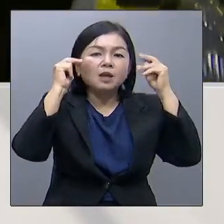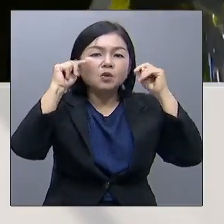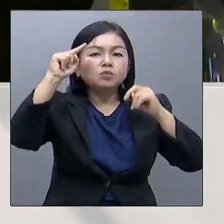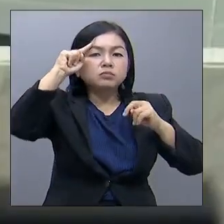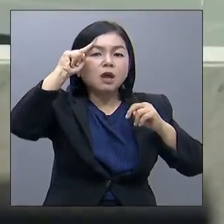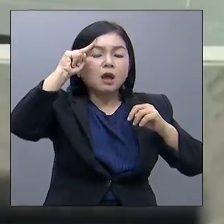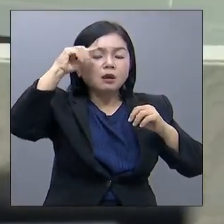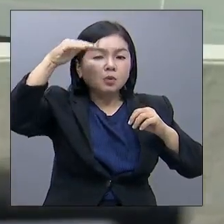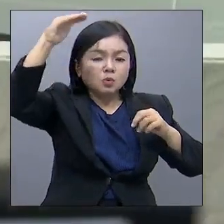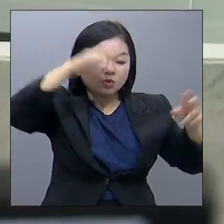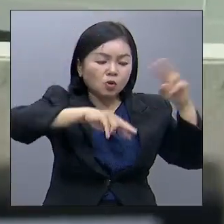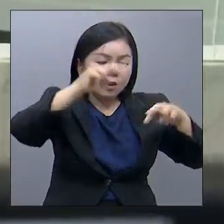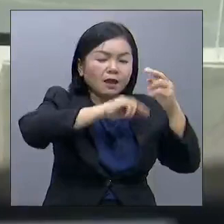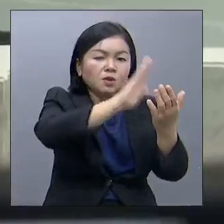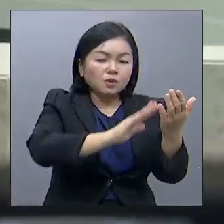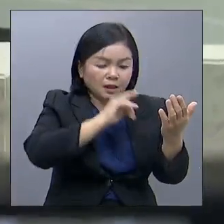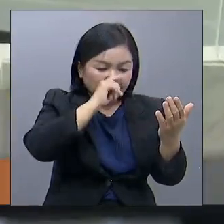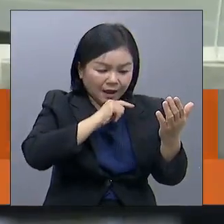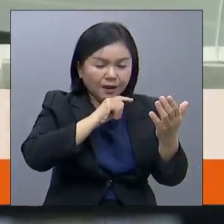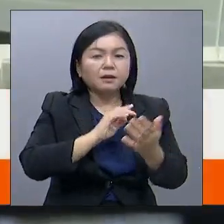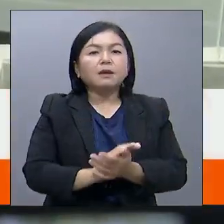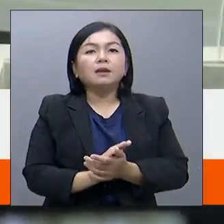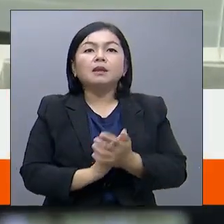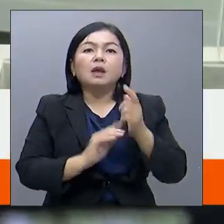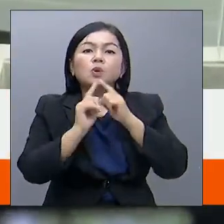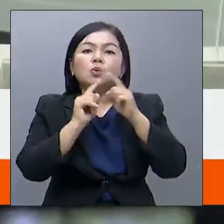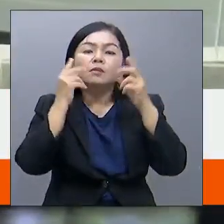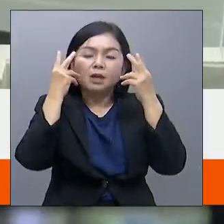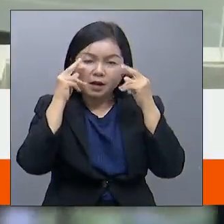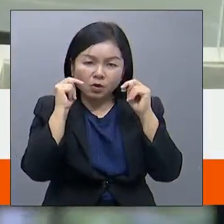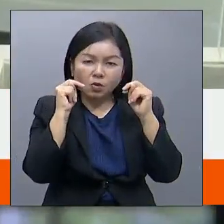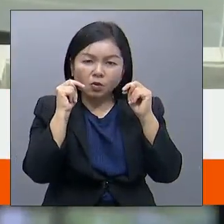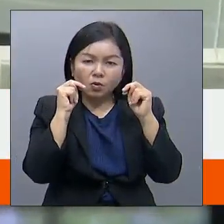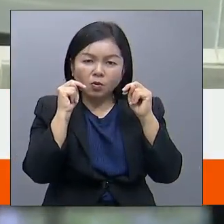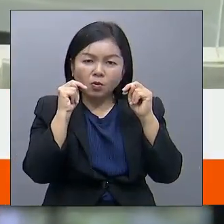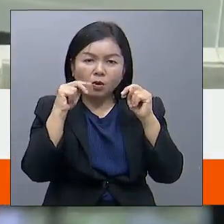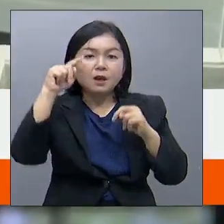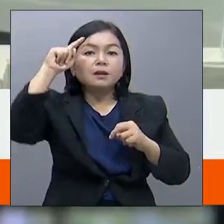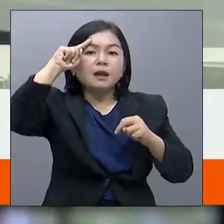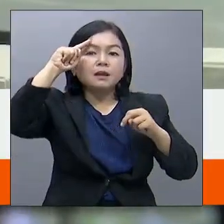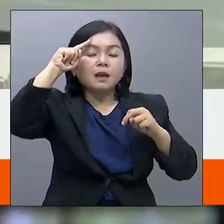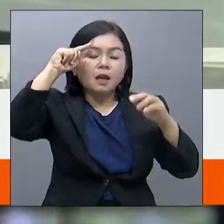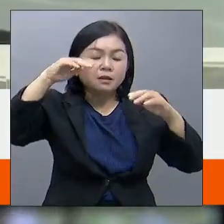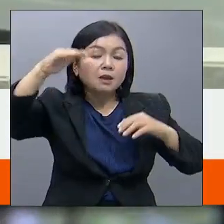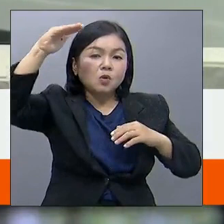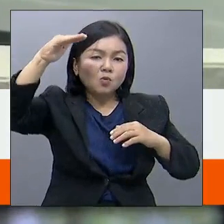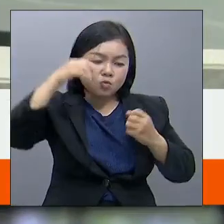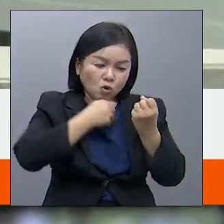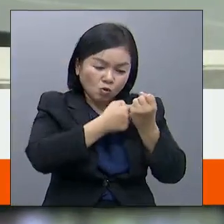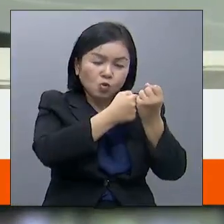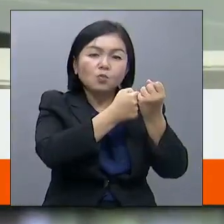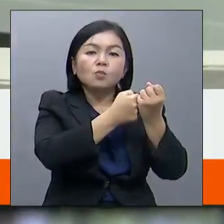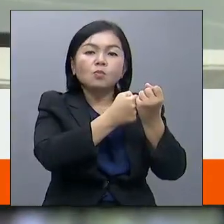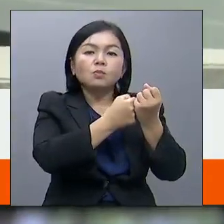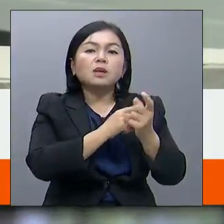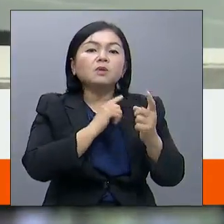ค่ะได้ได้ได้คุยกับท่านนายกนะคะก็เอ่อท่านนายกสู้มากๆแล้วอิก็เลยวันนั้น